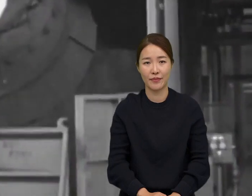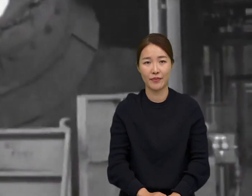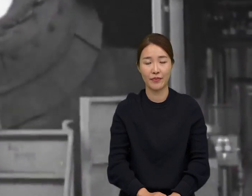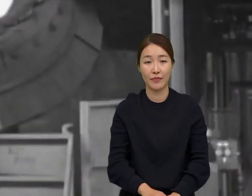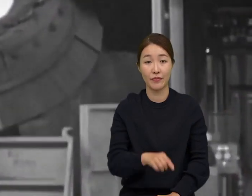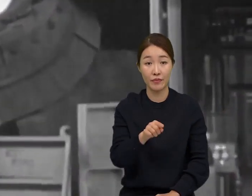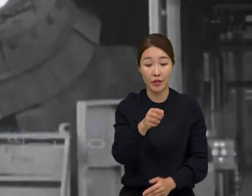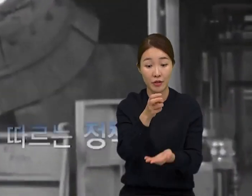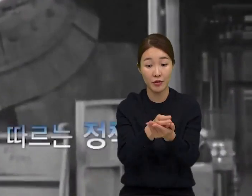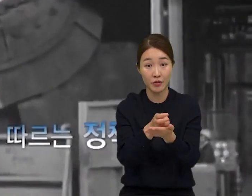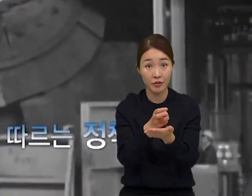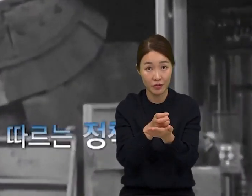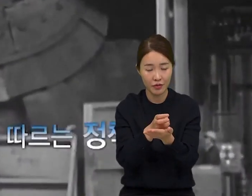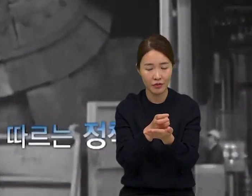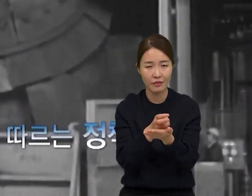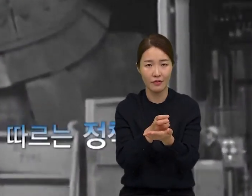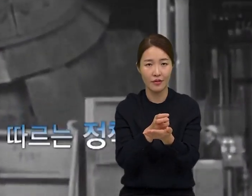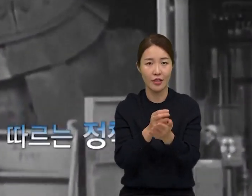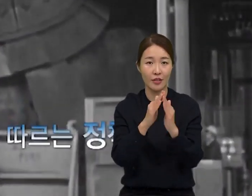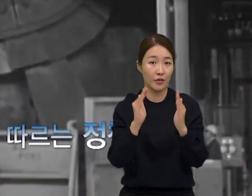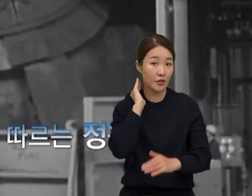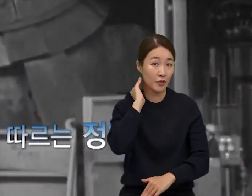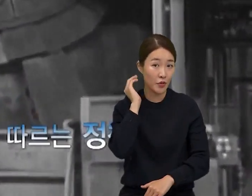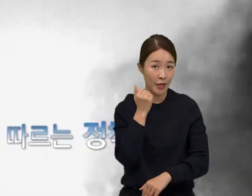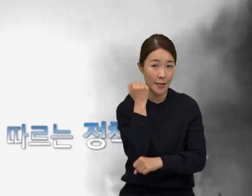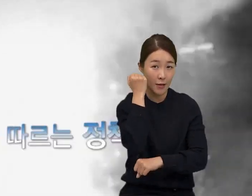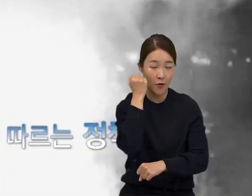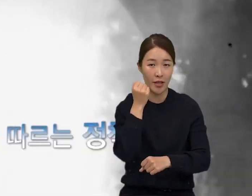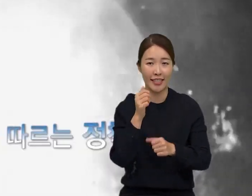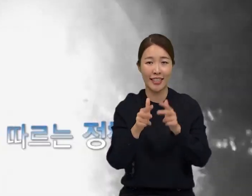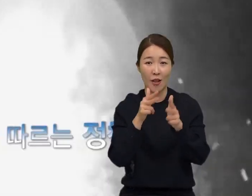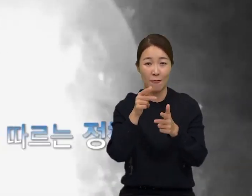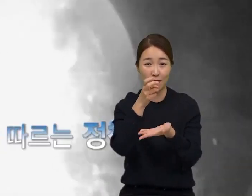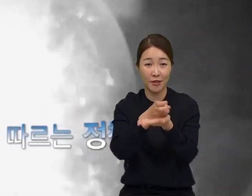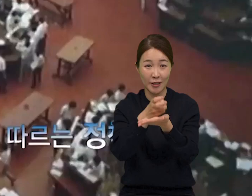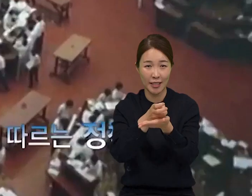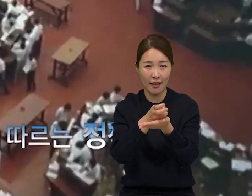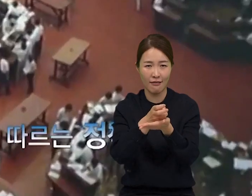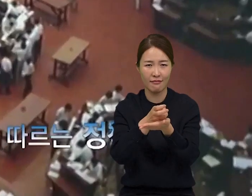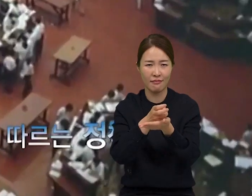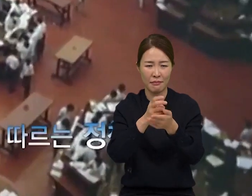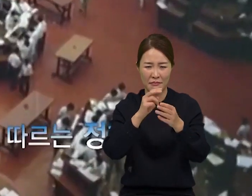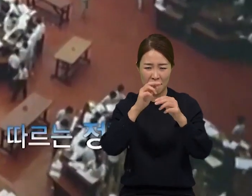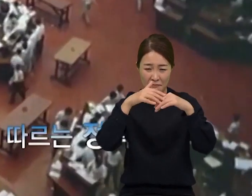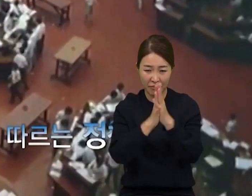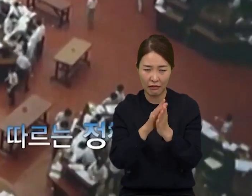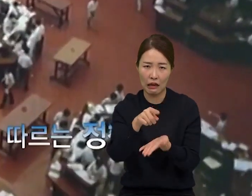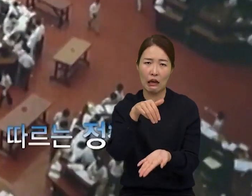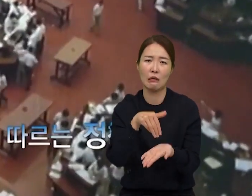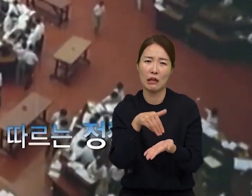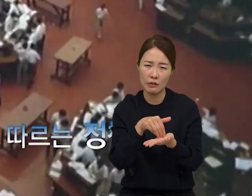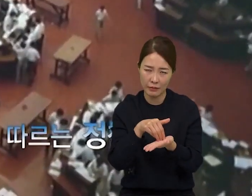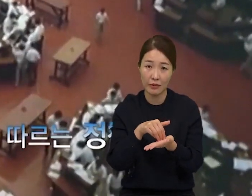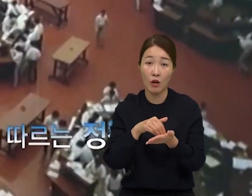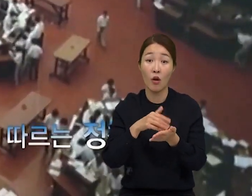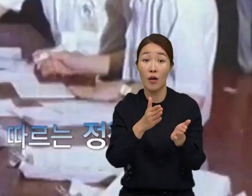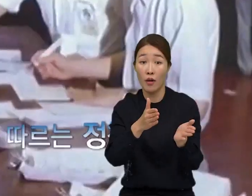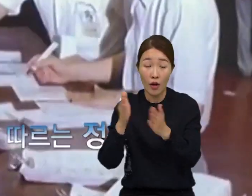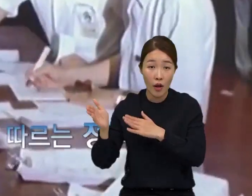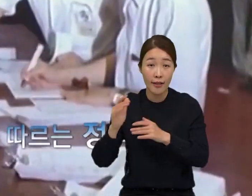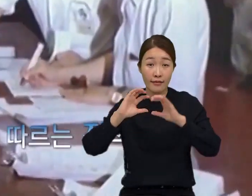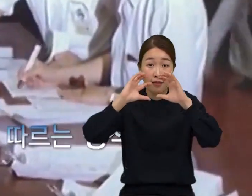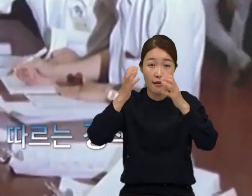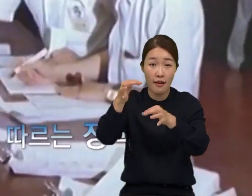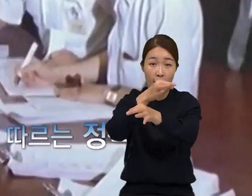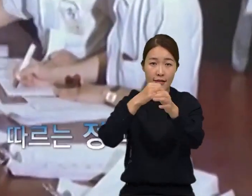이런 정책 전환은 기존 산업 정책의 폐해를 반성한 것이면서 다른 한편으론 세계적인 경제 자유화